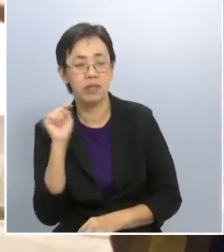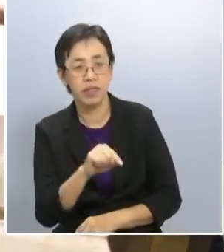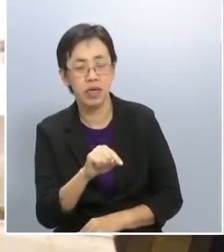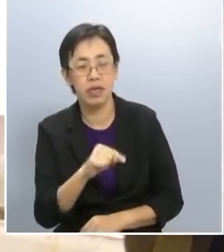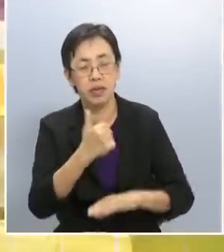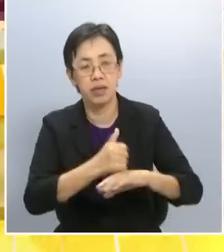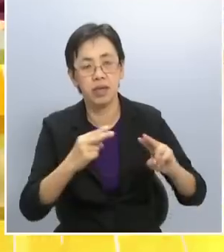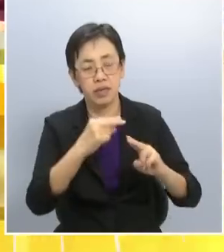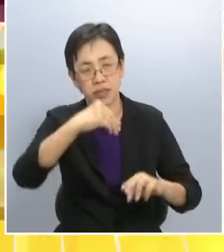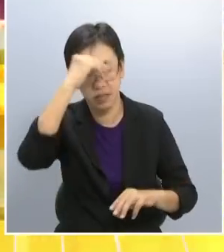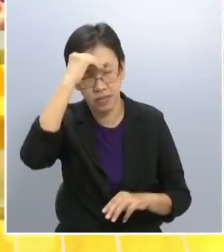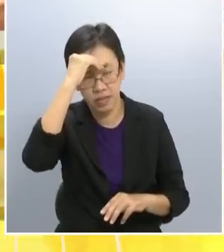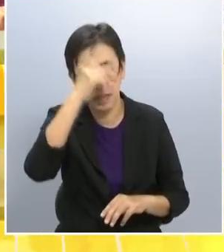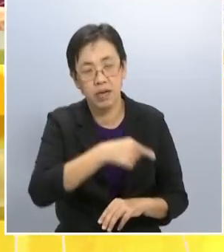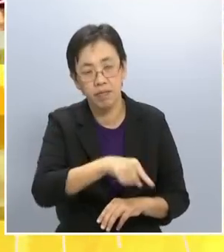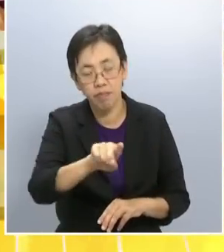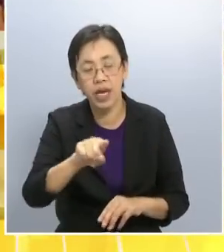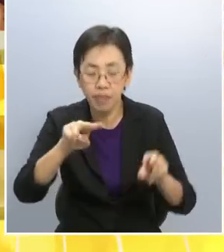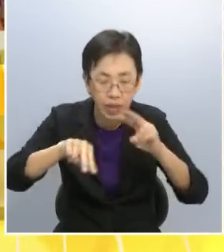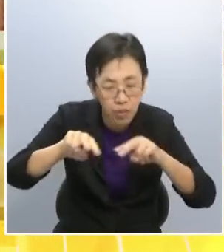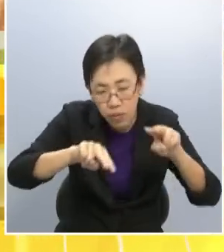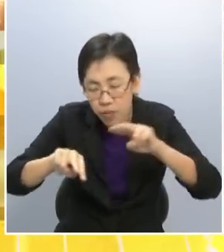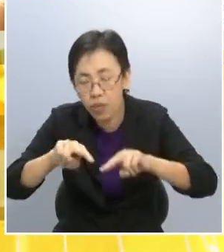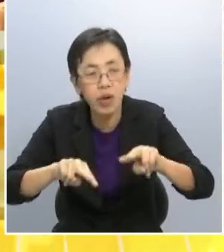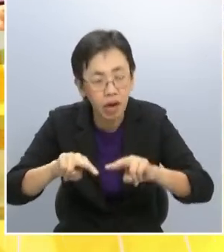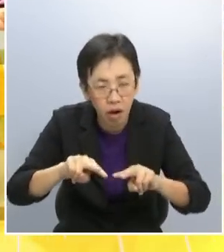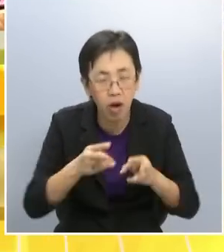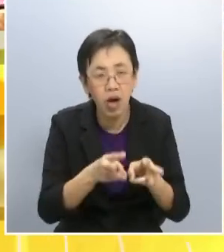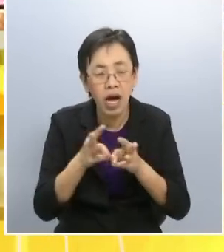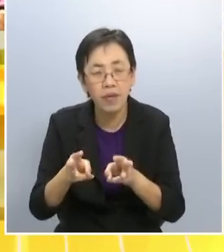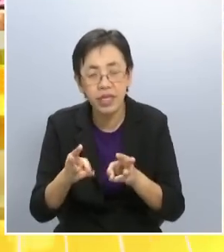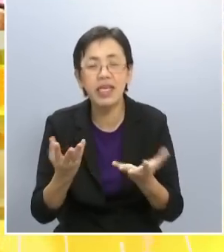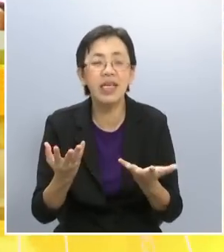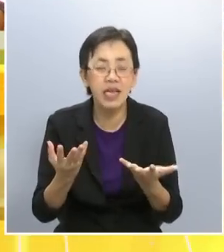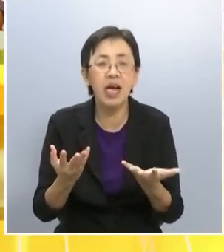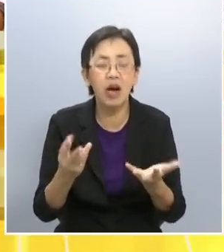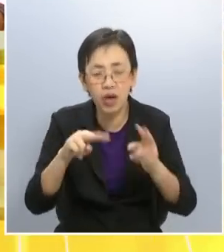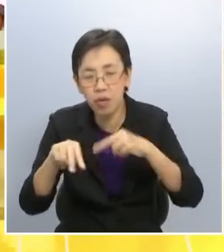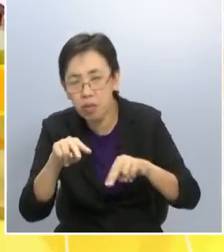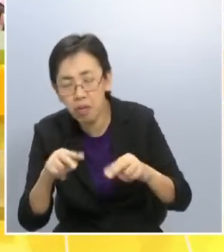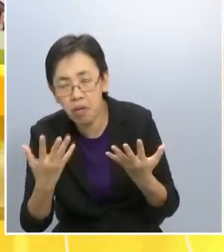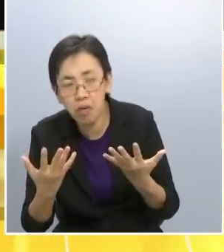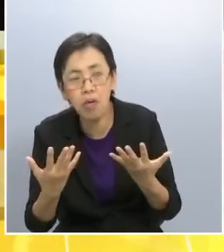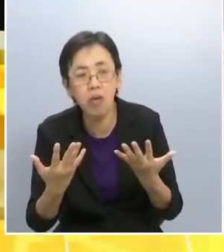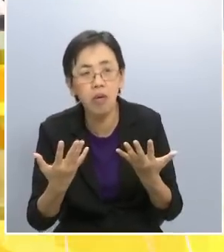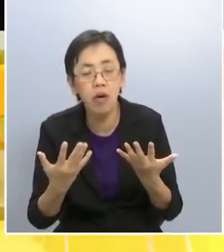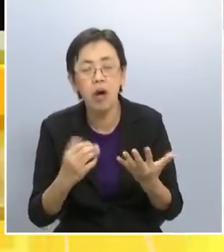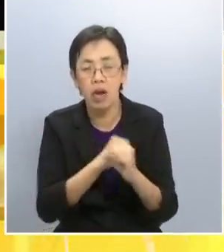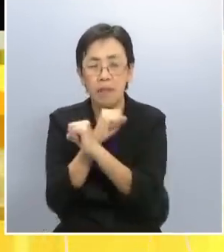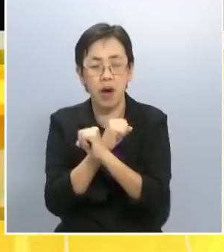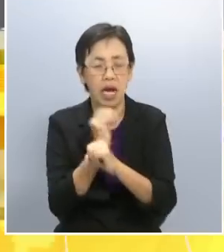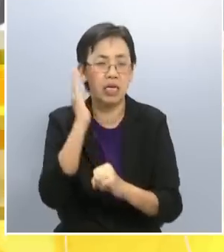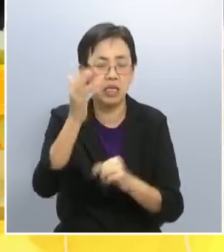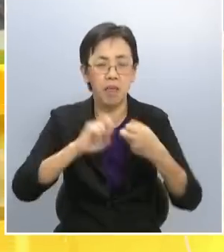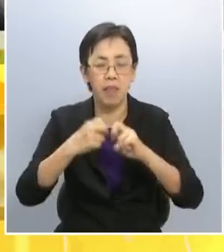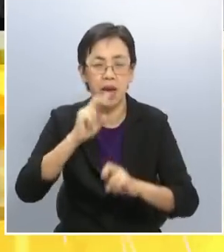ศึกษาธิการติณทองก็ลงไปดูจุดเกิดเหตุแล้วก็หาทางที่จะดูจากกรณีที่เกิดขึ้นและป้องกันไม่ให้เกิดขึ้น